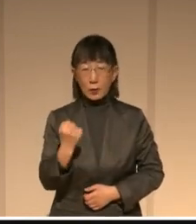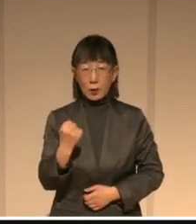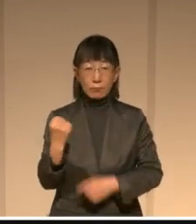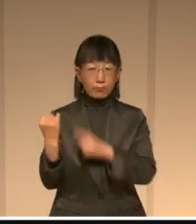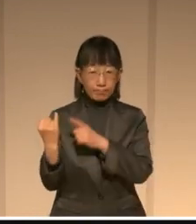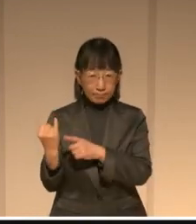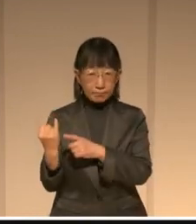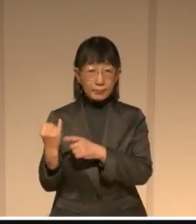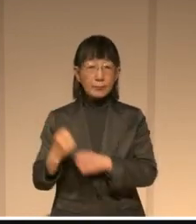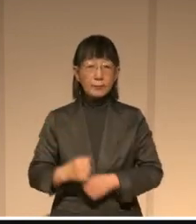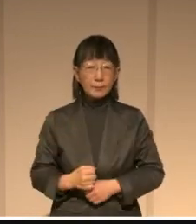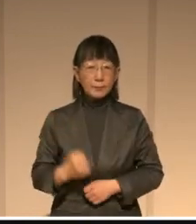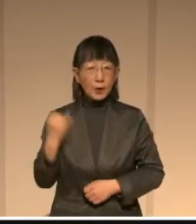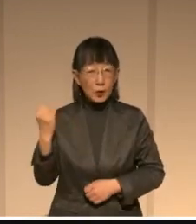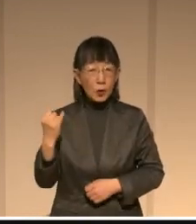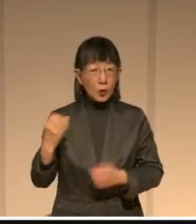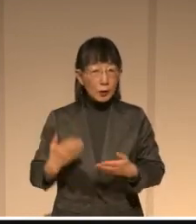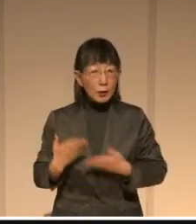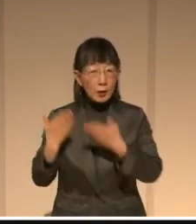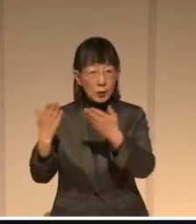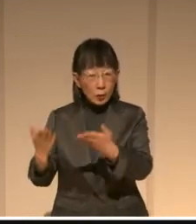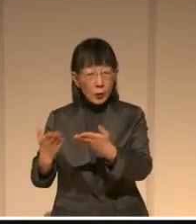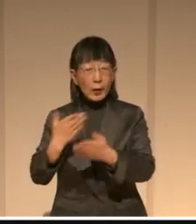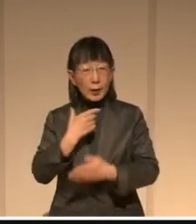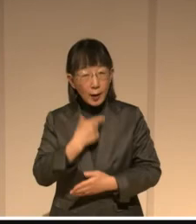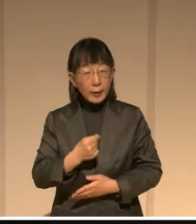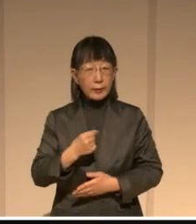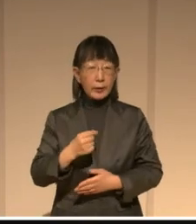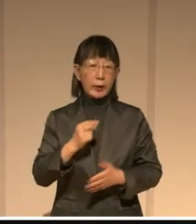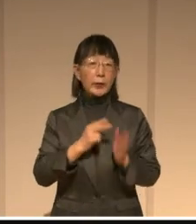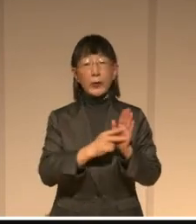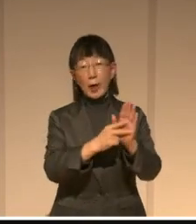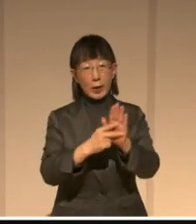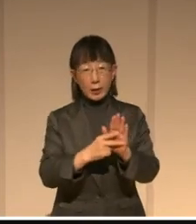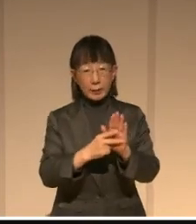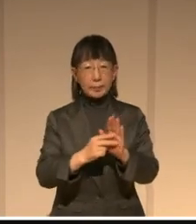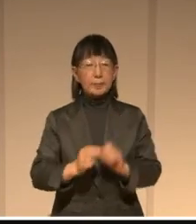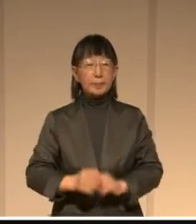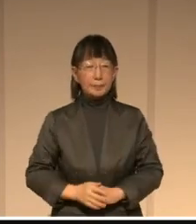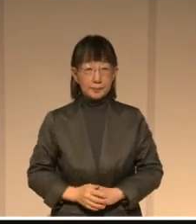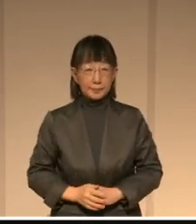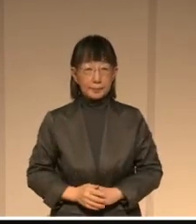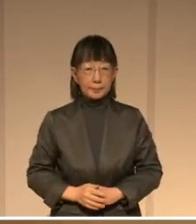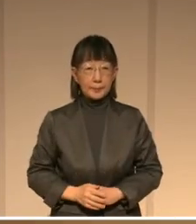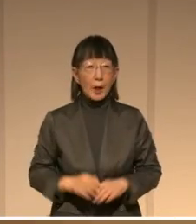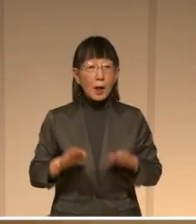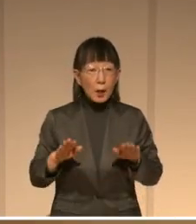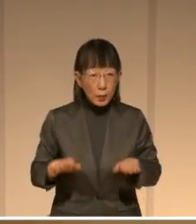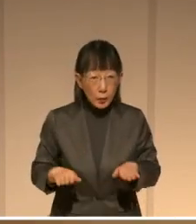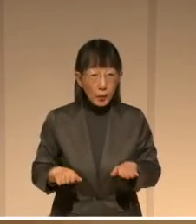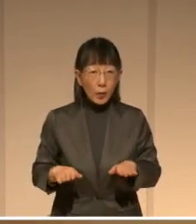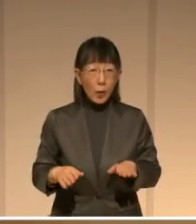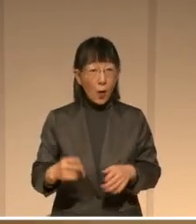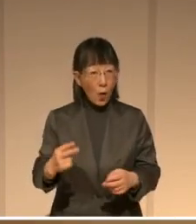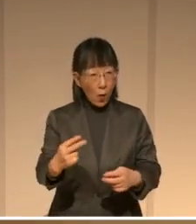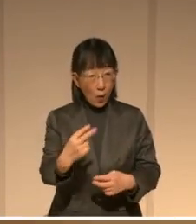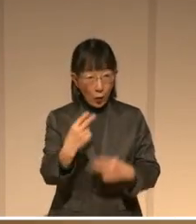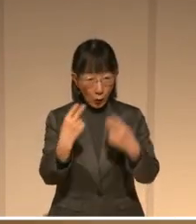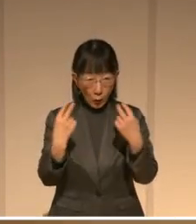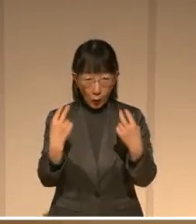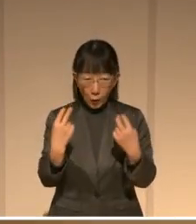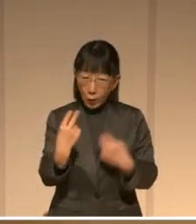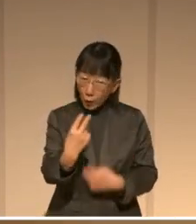にはその後に届けたい演技です見た会えたら嬉しいです今日でご覧になってますかねはい